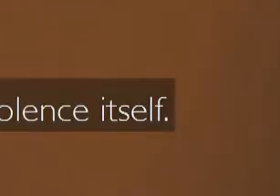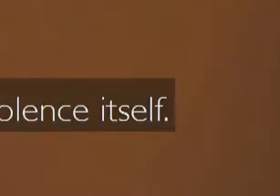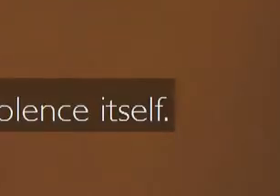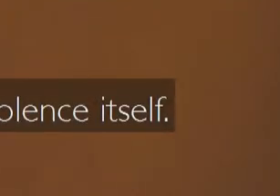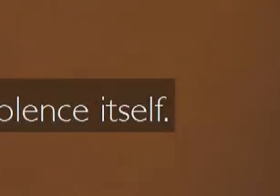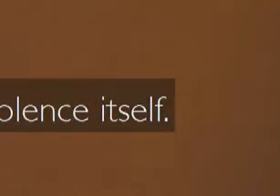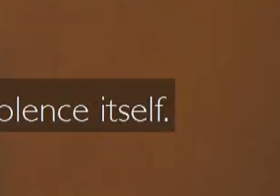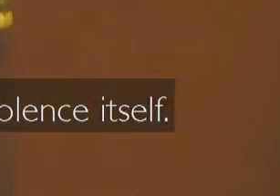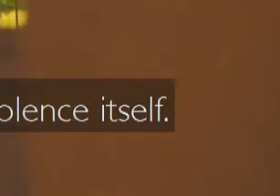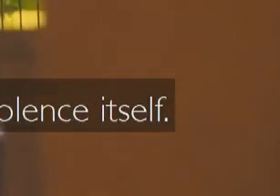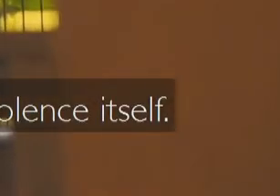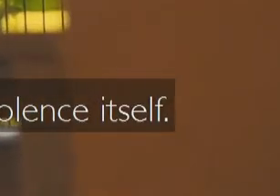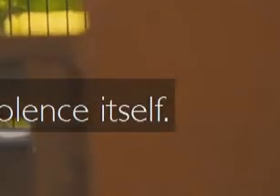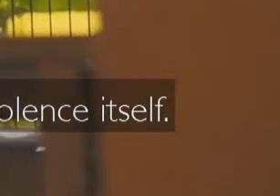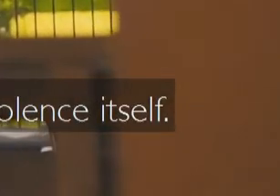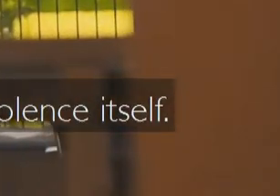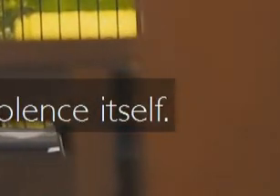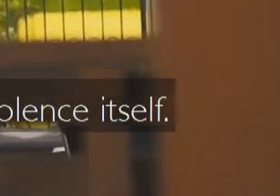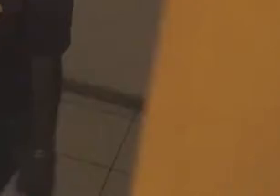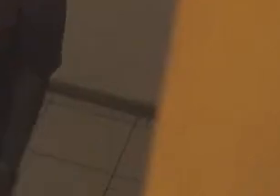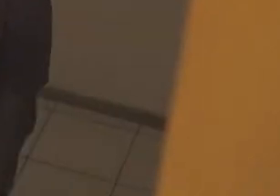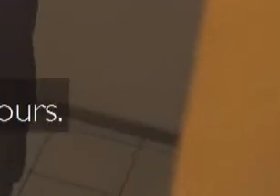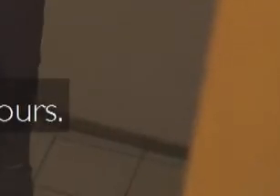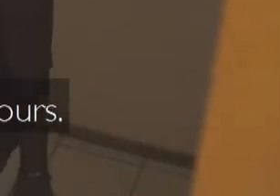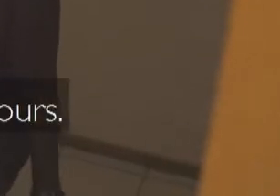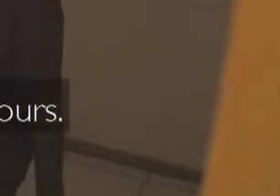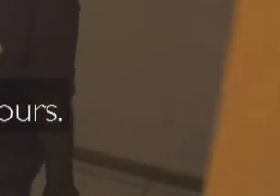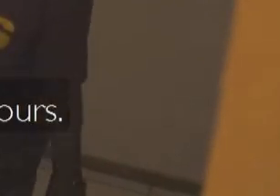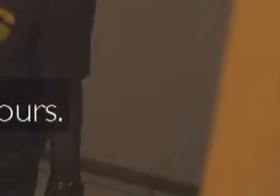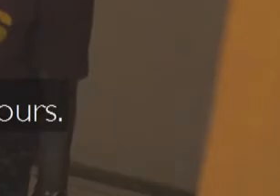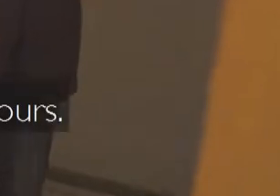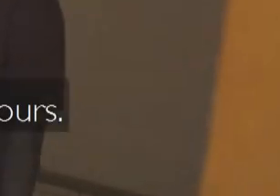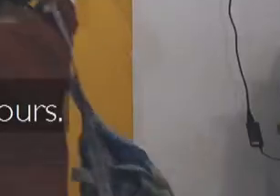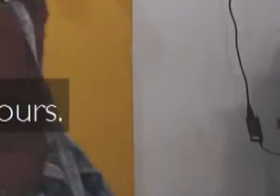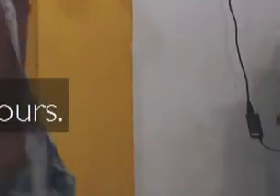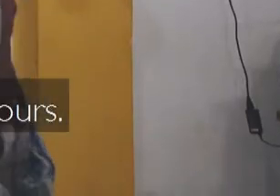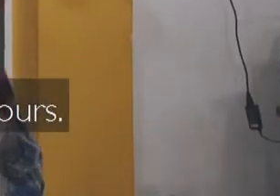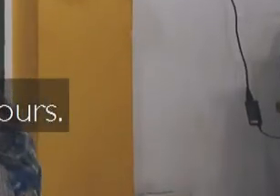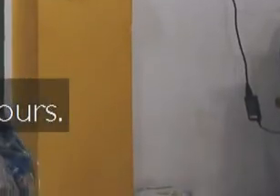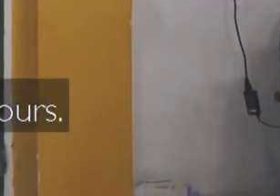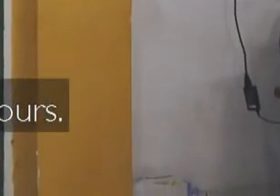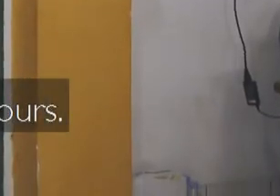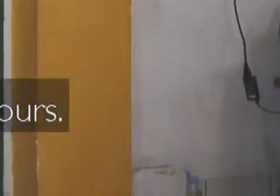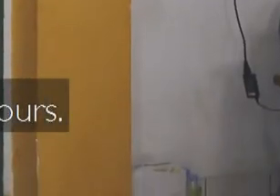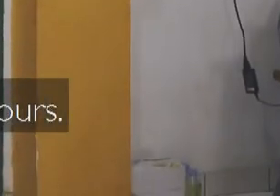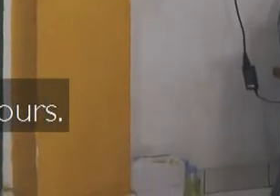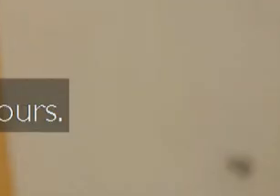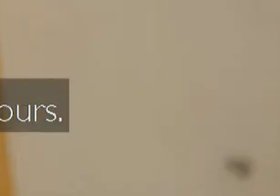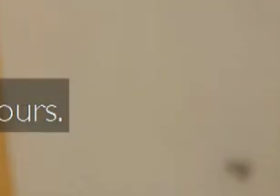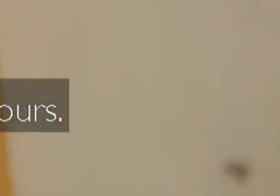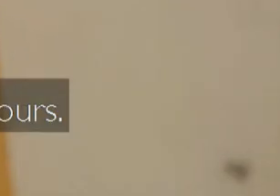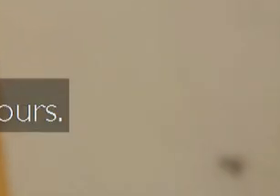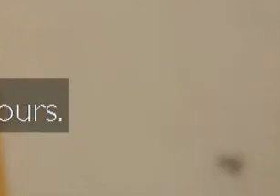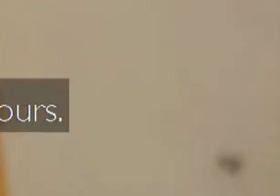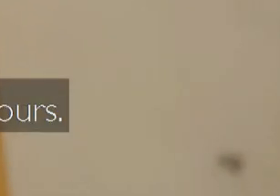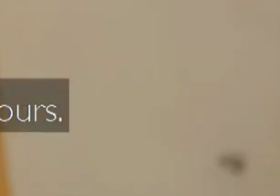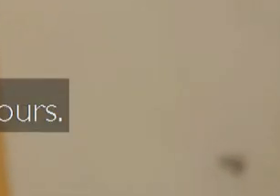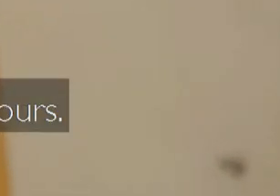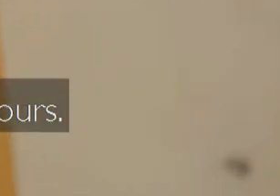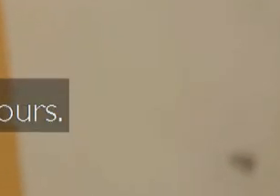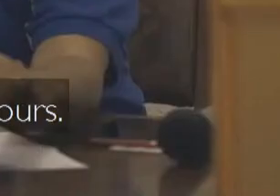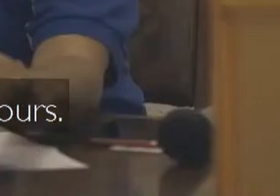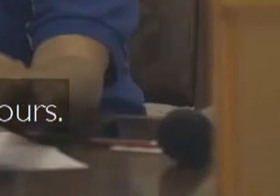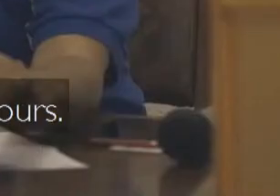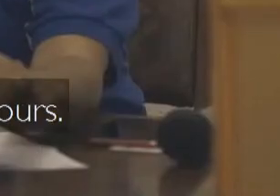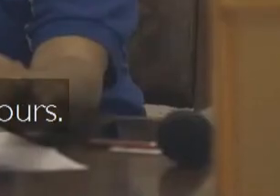karena pengetahuan masyarakat itu sendiri terkait dengan kekerasan. Ada beberapa budaya